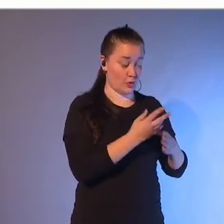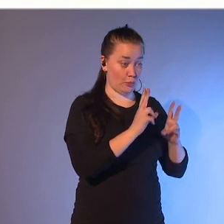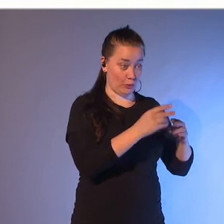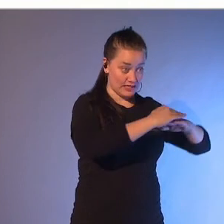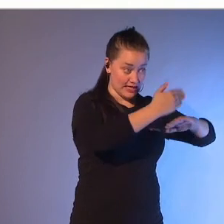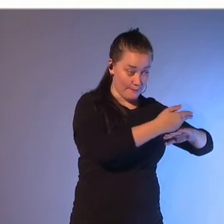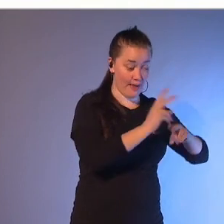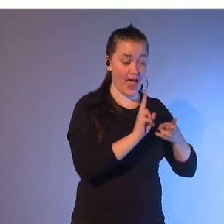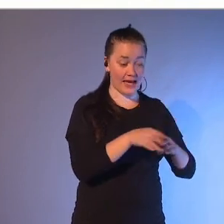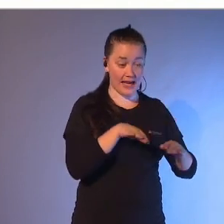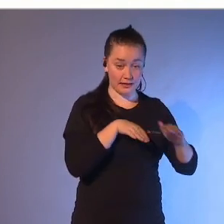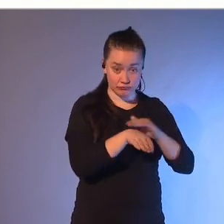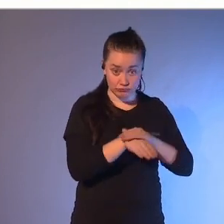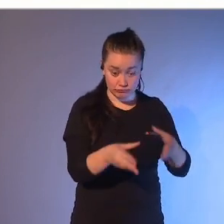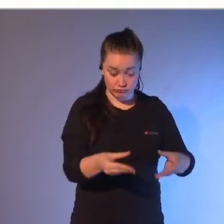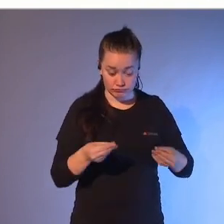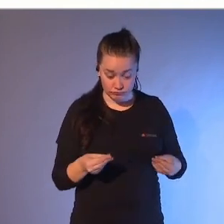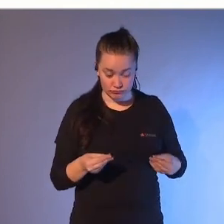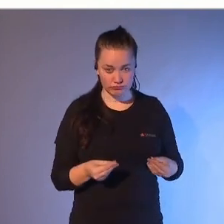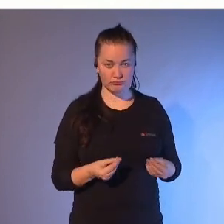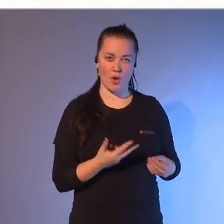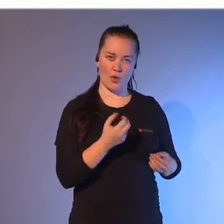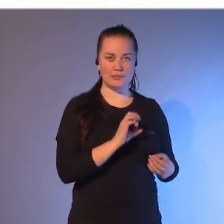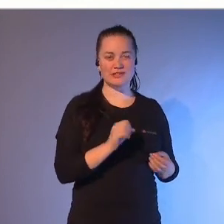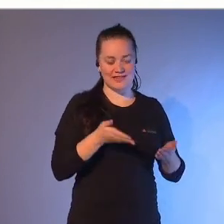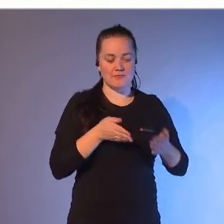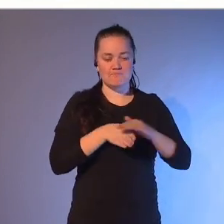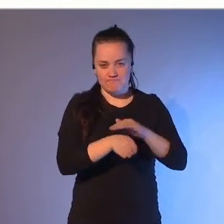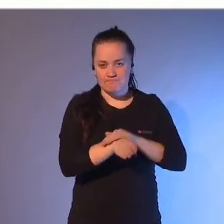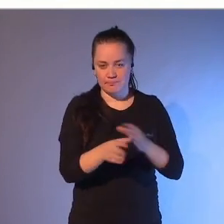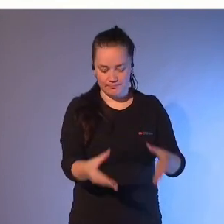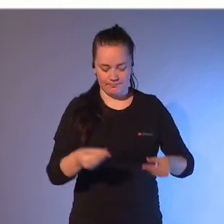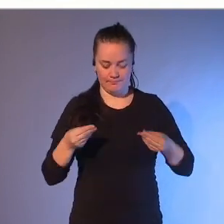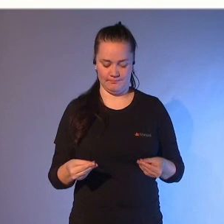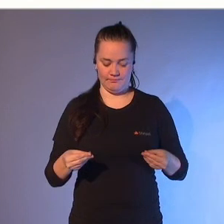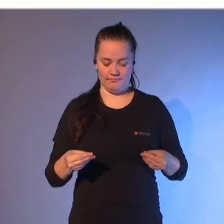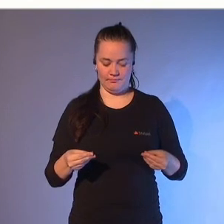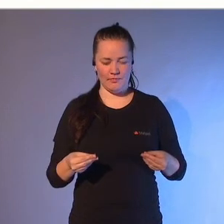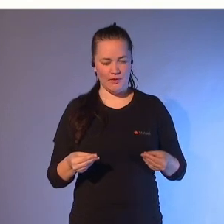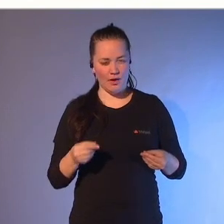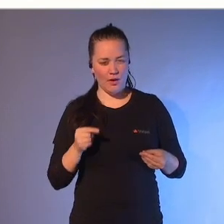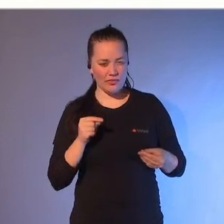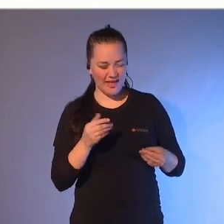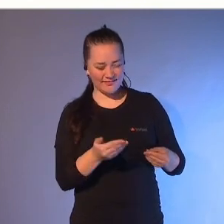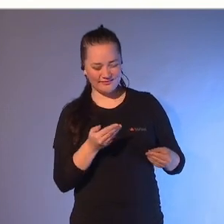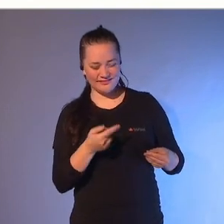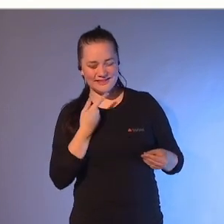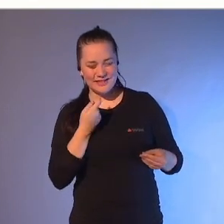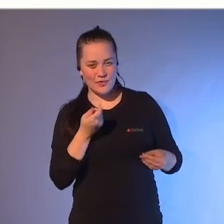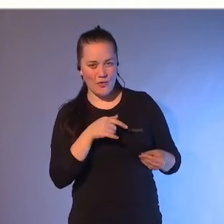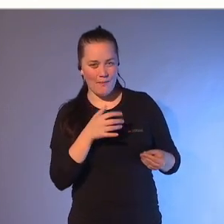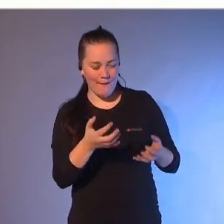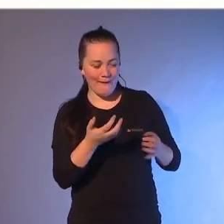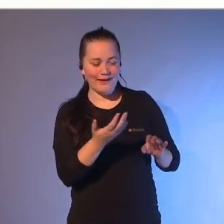sant? Da 81% av elever i videregående skole skriver den ut. Og det sier noe om